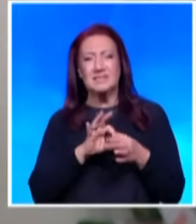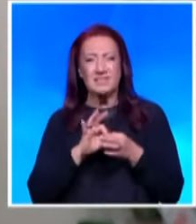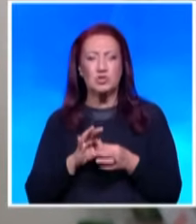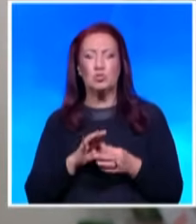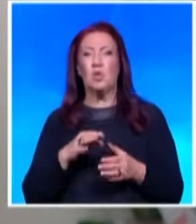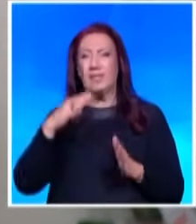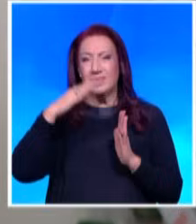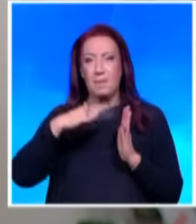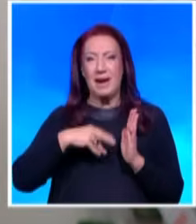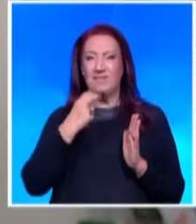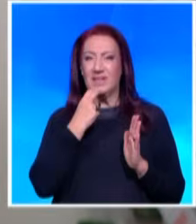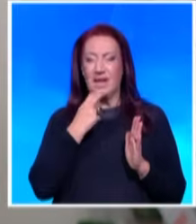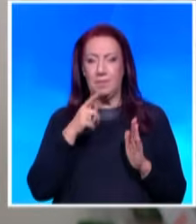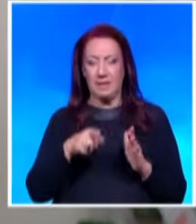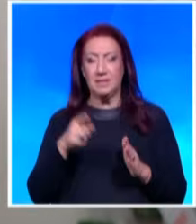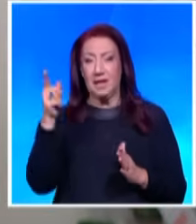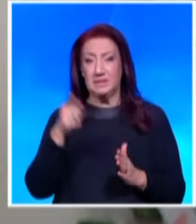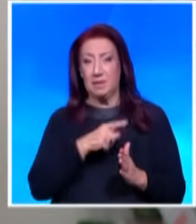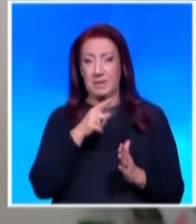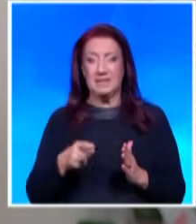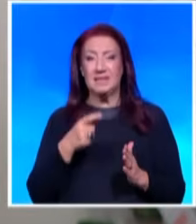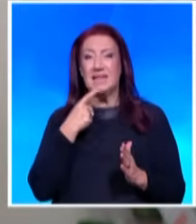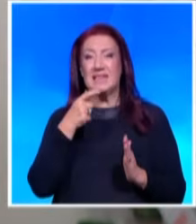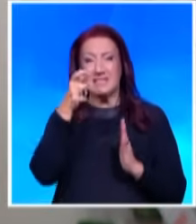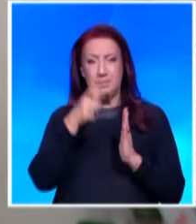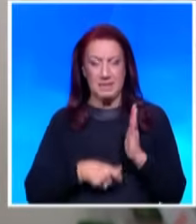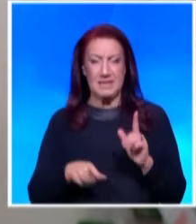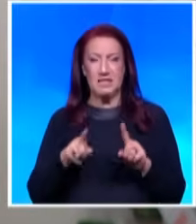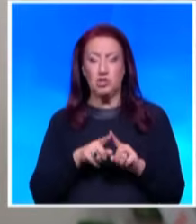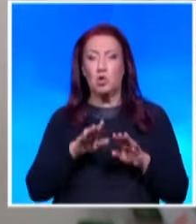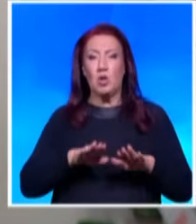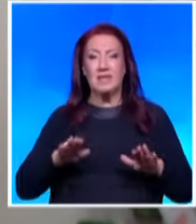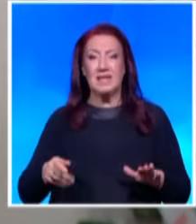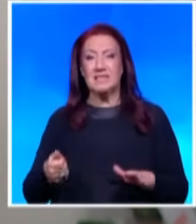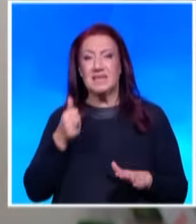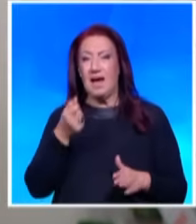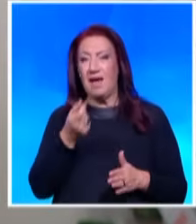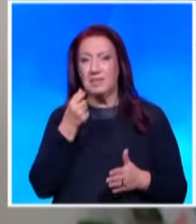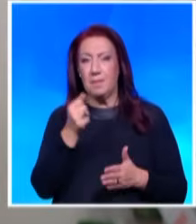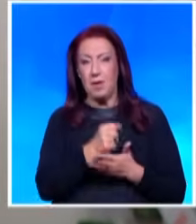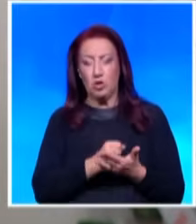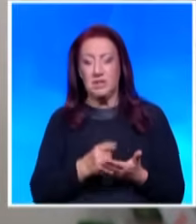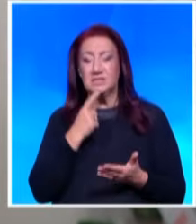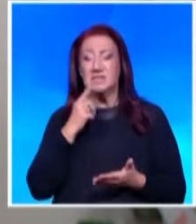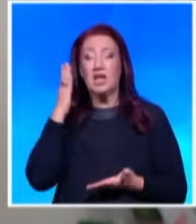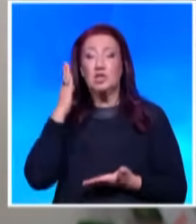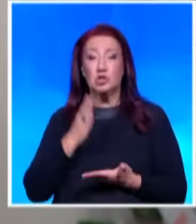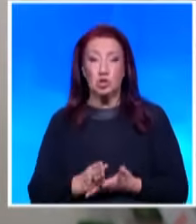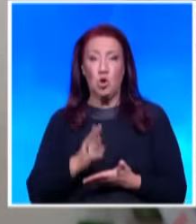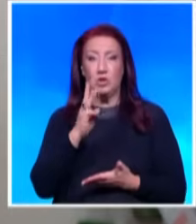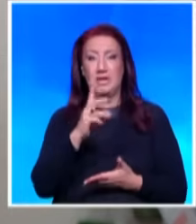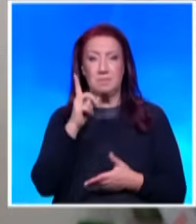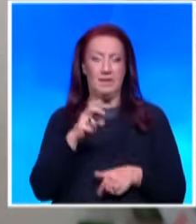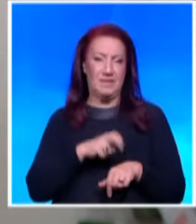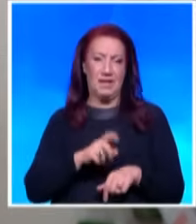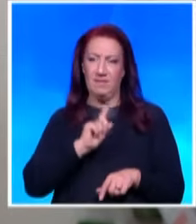В забранителния списък попадат и детски антибиотици. Ограничението ще е в сила до 31 декември. От Асоциацията за